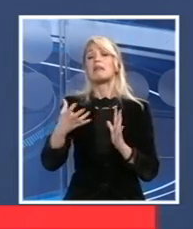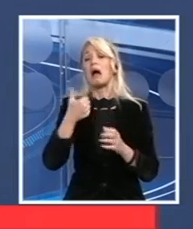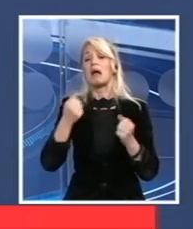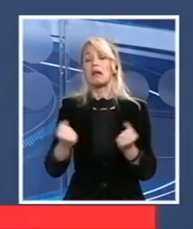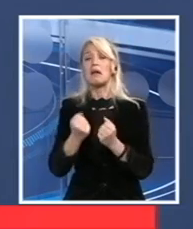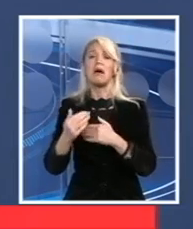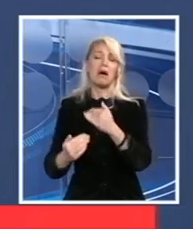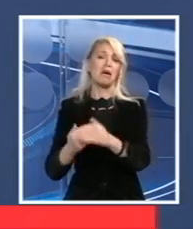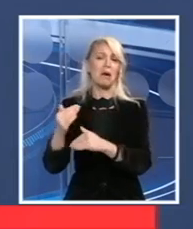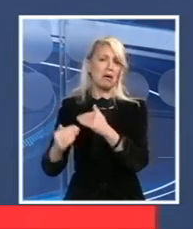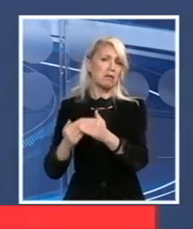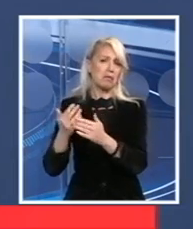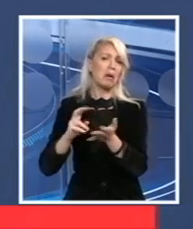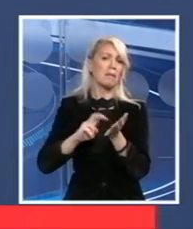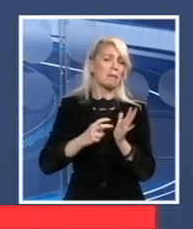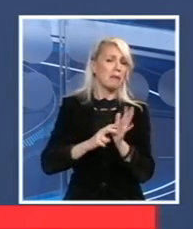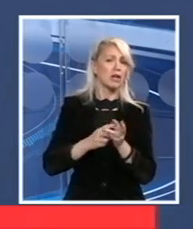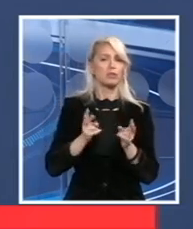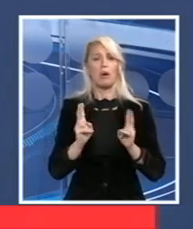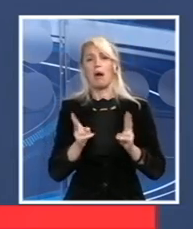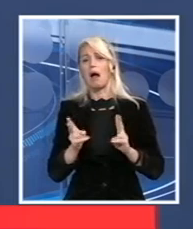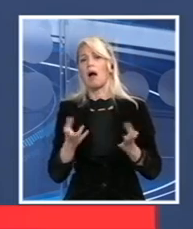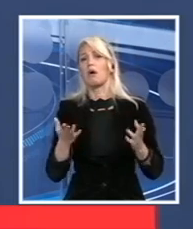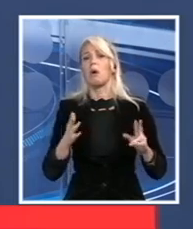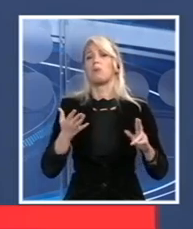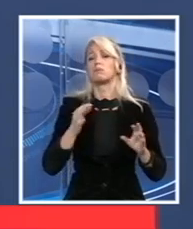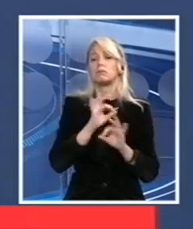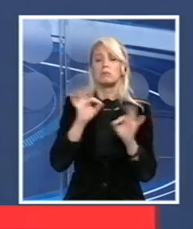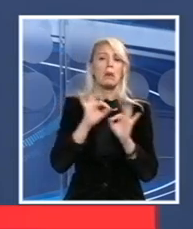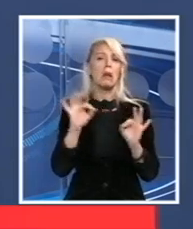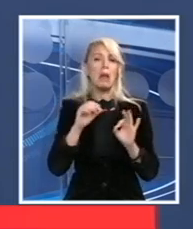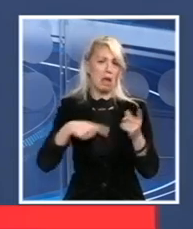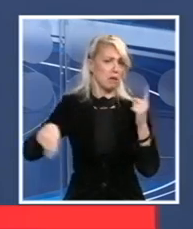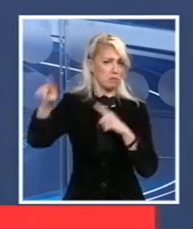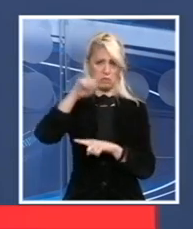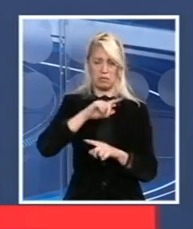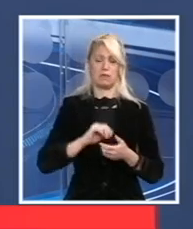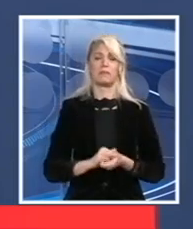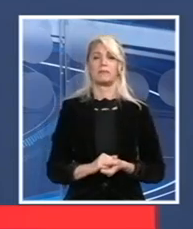ćemo sigurno onako planirati kako bude najbolje za sve nas.